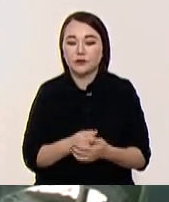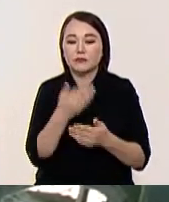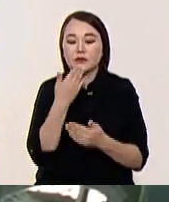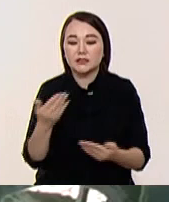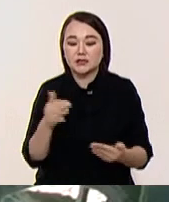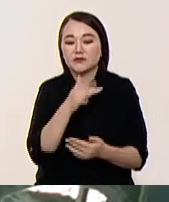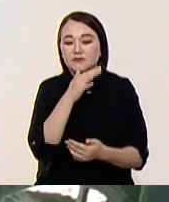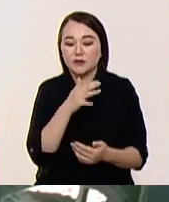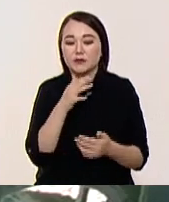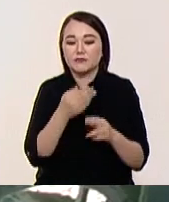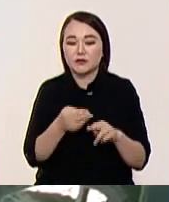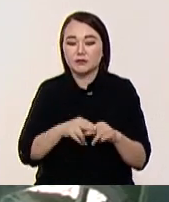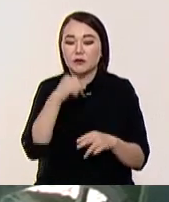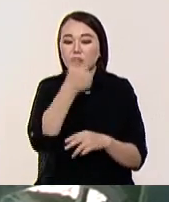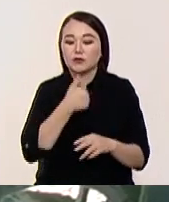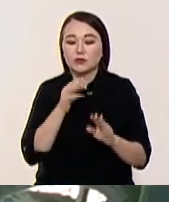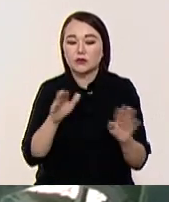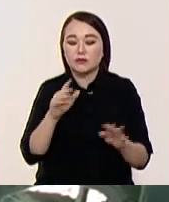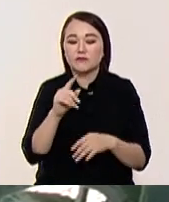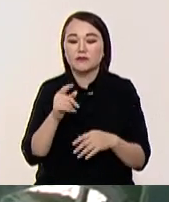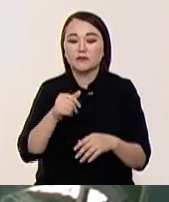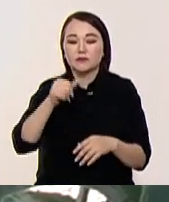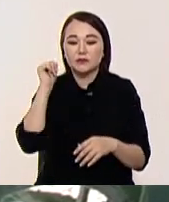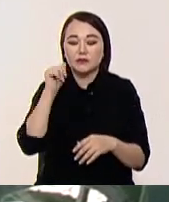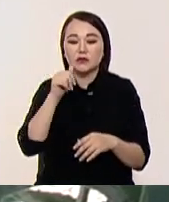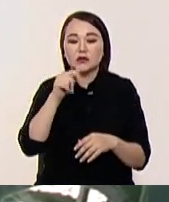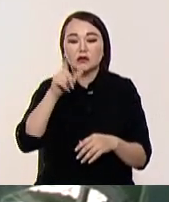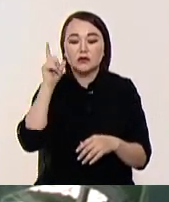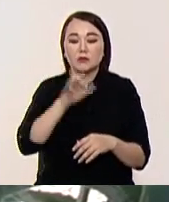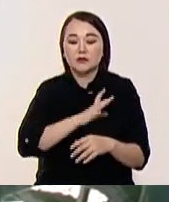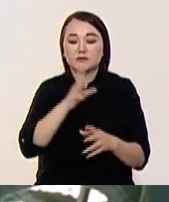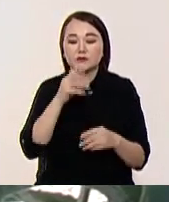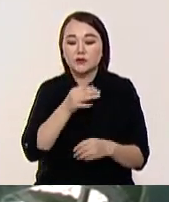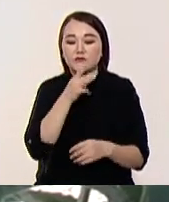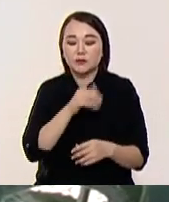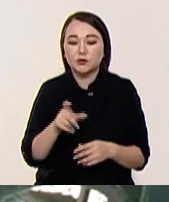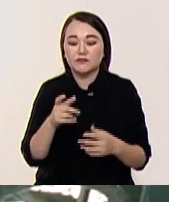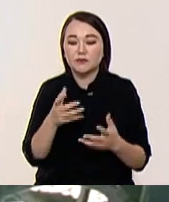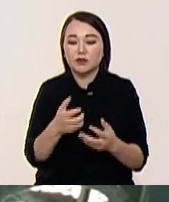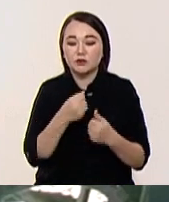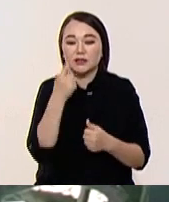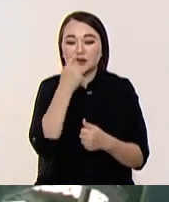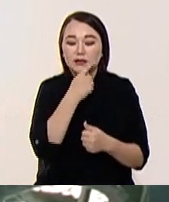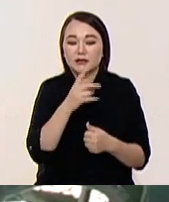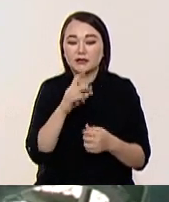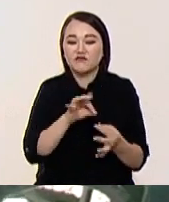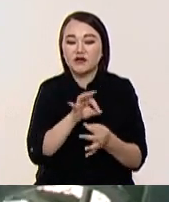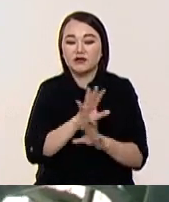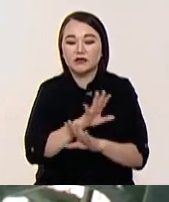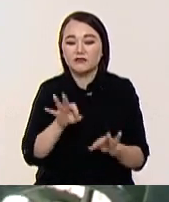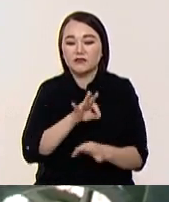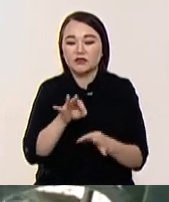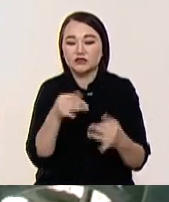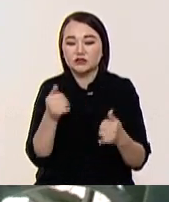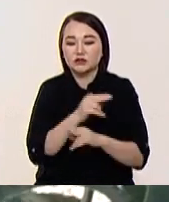последнее время, не только в этом году, а вот перед этим те года, все время люди в основном берут ягоду не на варенье. Варенье